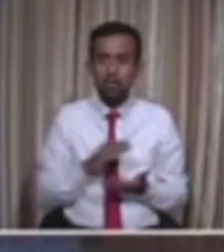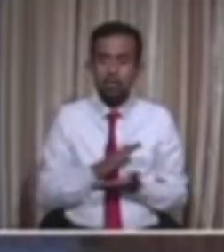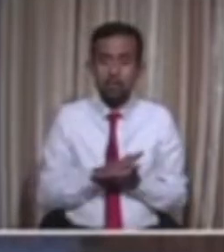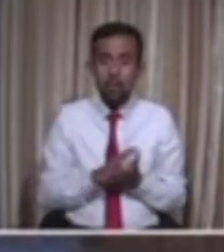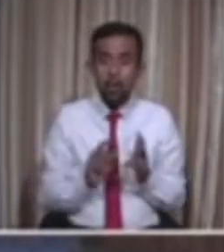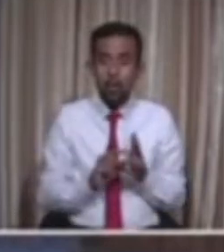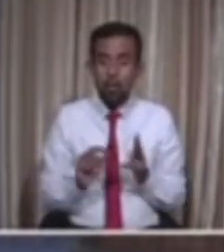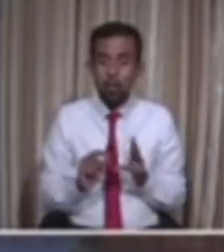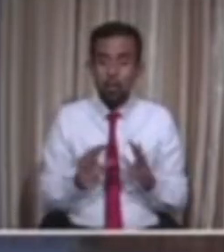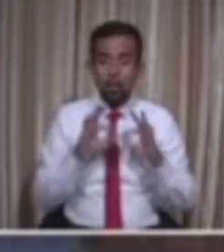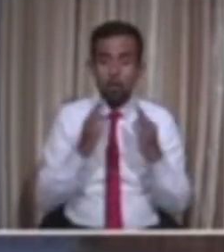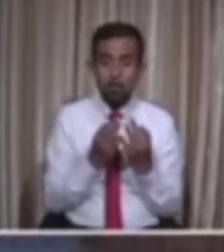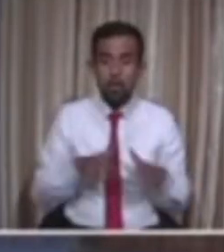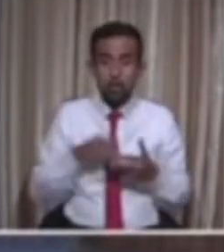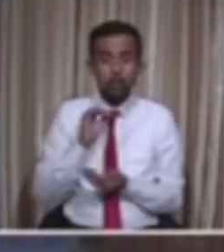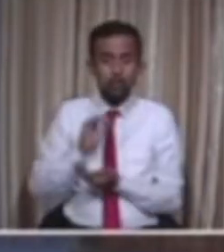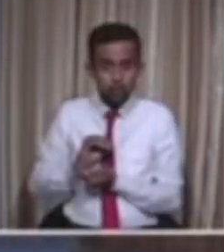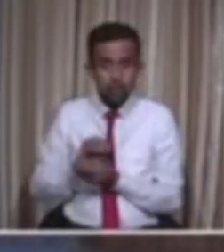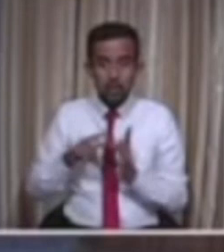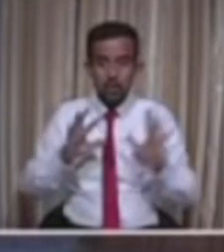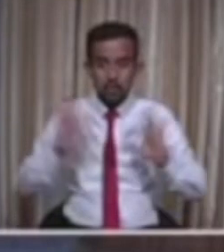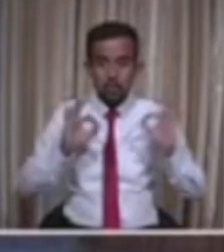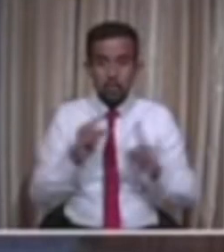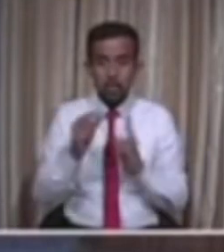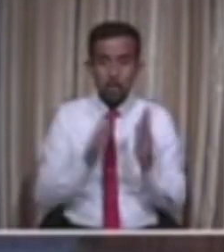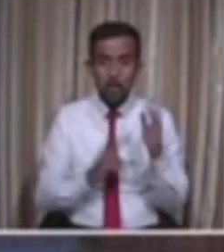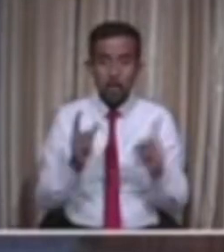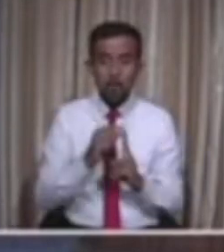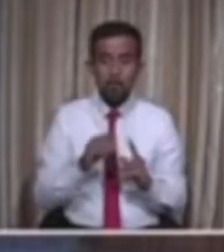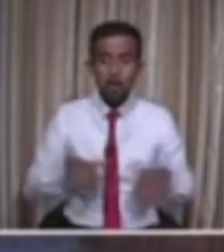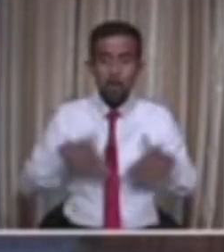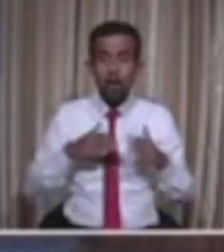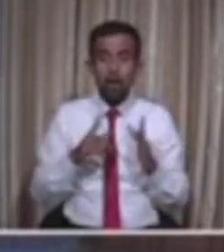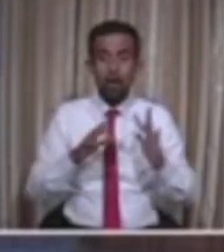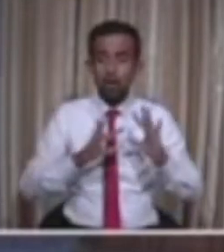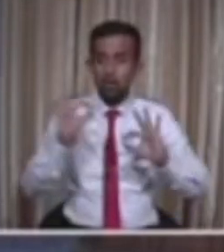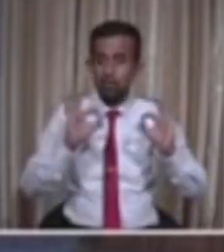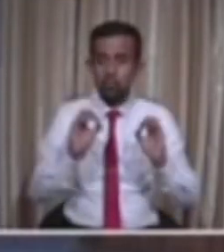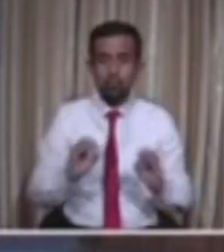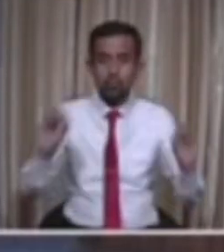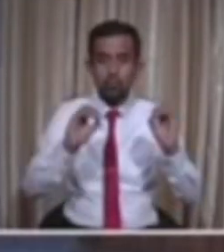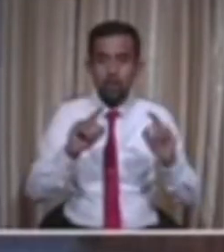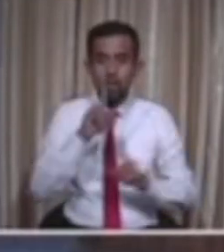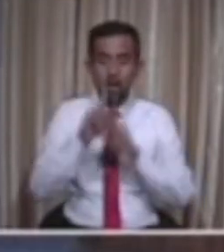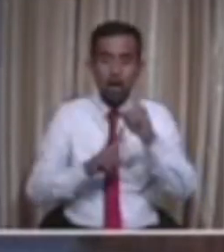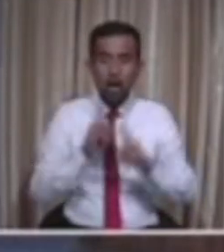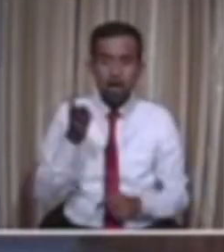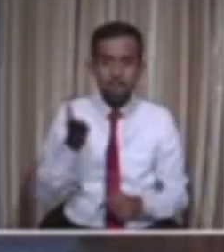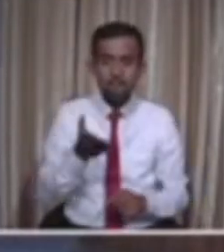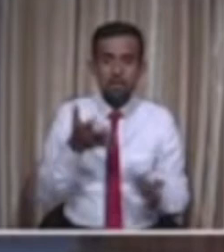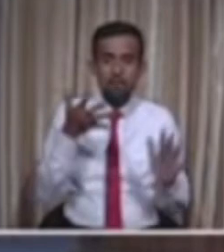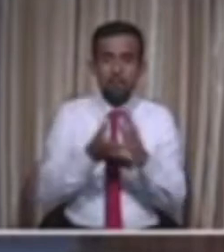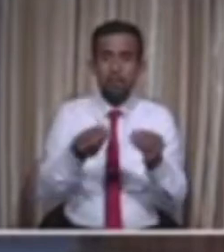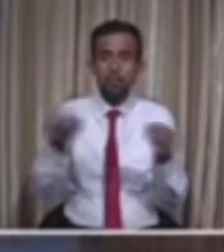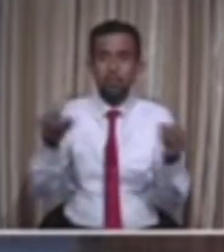ini mulu paul itu saukya arakshan itu. Mem parlimen tu menteri itu saukya arakshan yang kuatnya. Ada katakan mem ada bisnesnya mem berdiri produksi